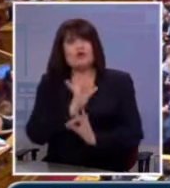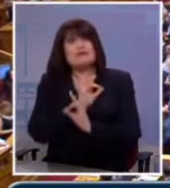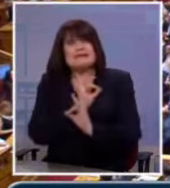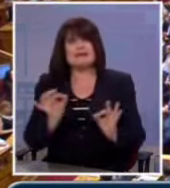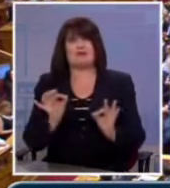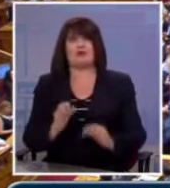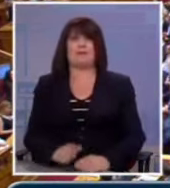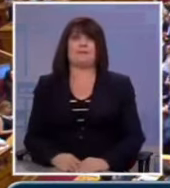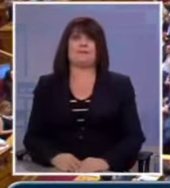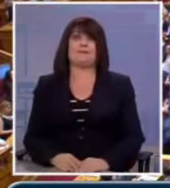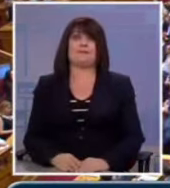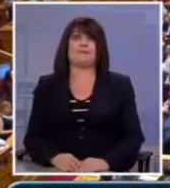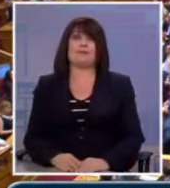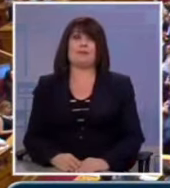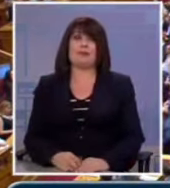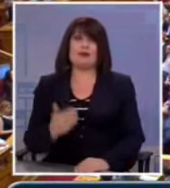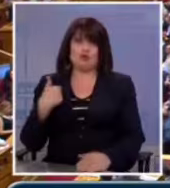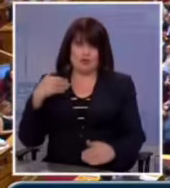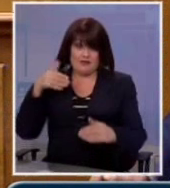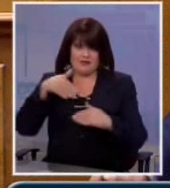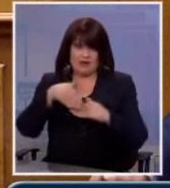Στο τέλος της ημέρας όμως η αίσθησή μου είναι ότι